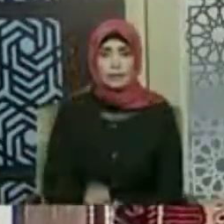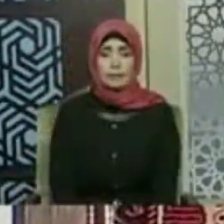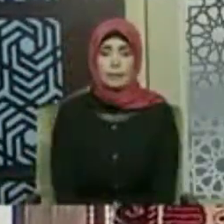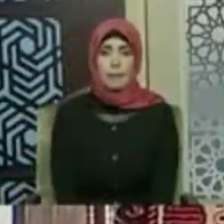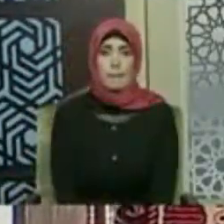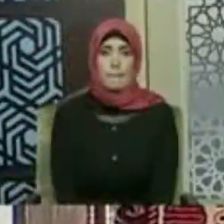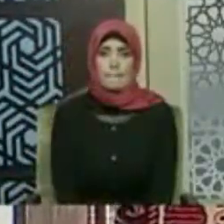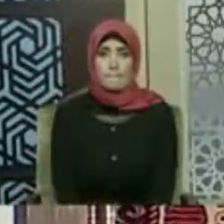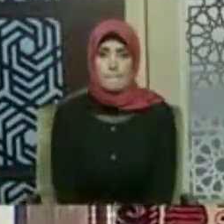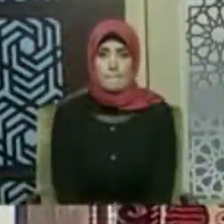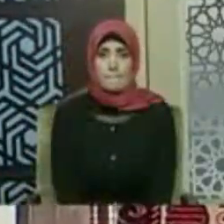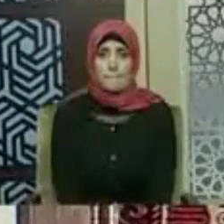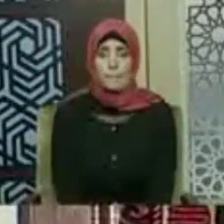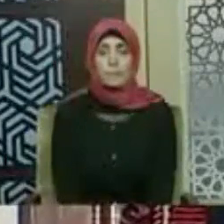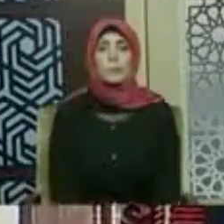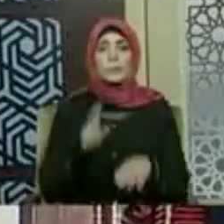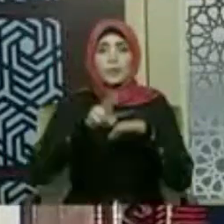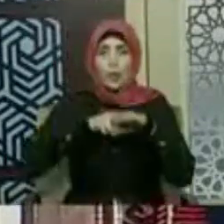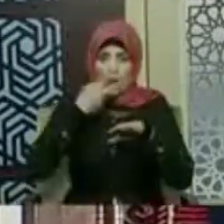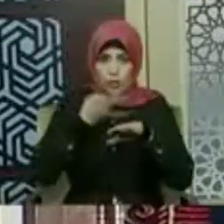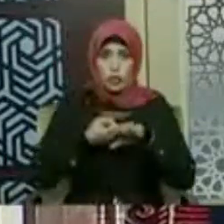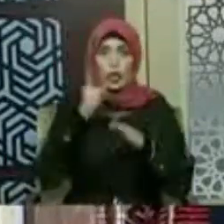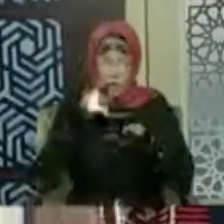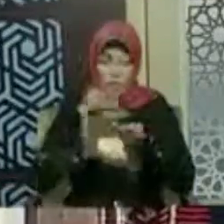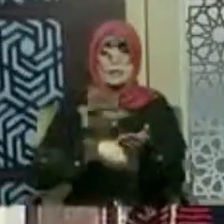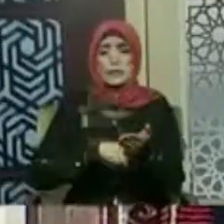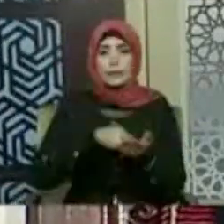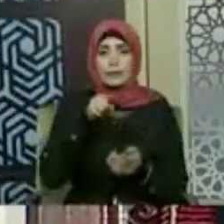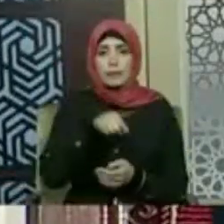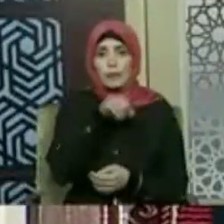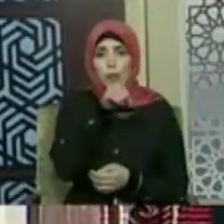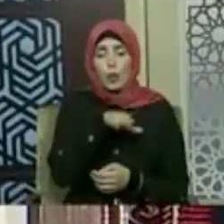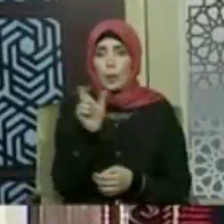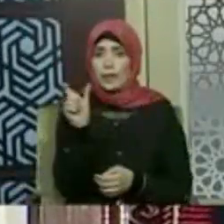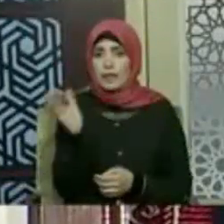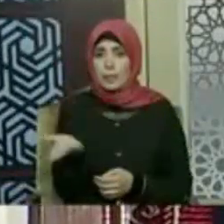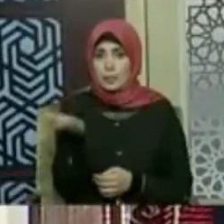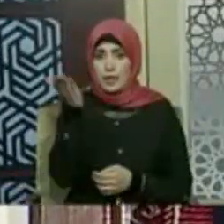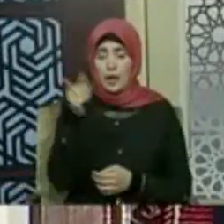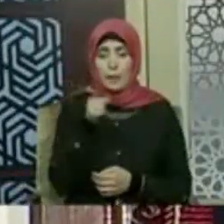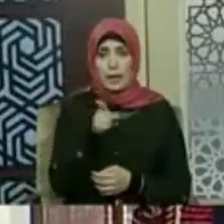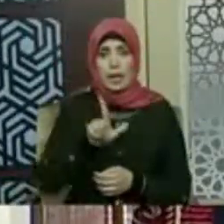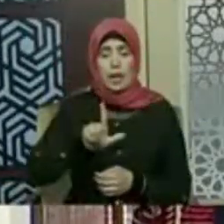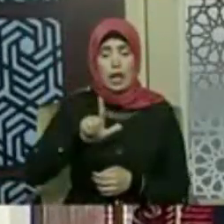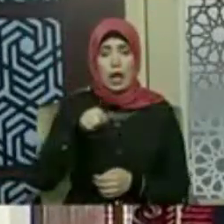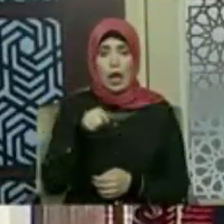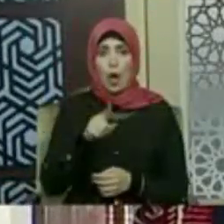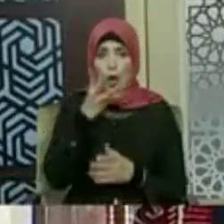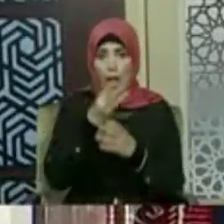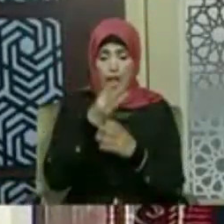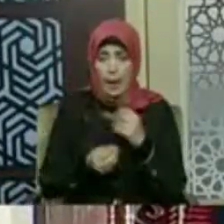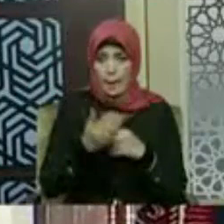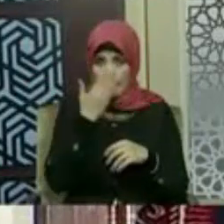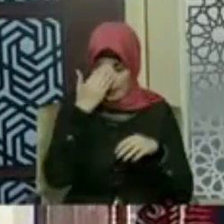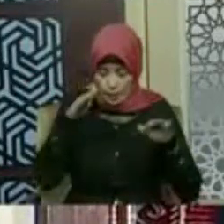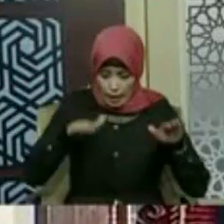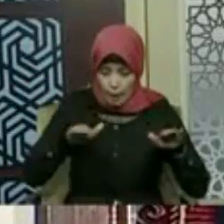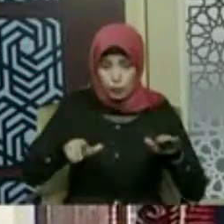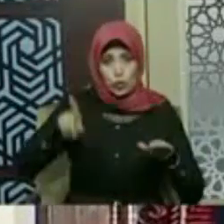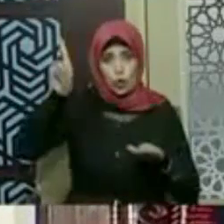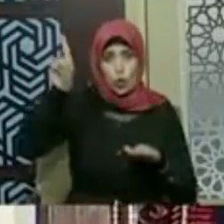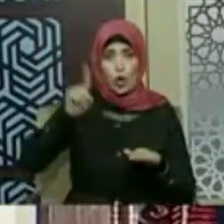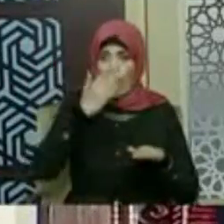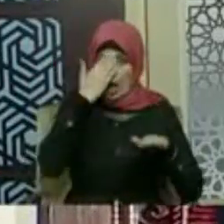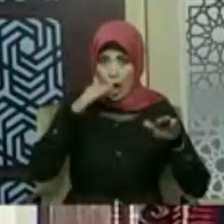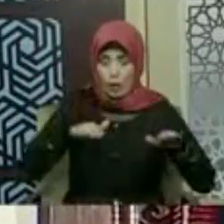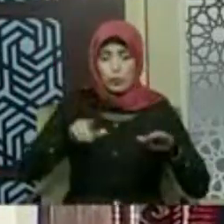أحد. وأشهد أن سيدنا ونبينا محمد بن عبد الله عبد